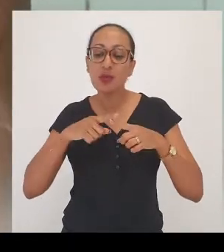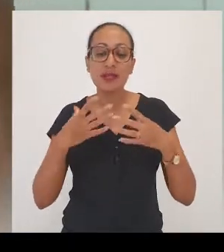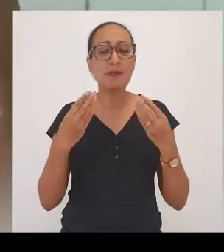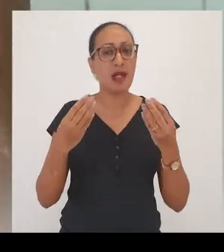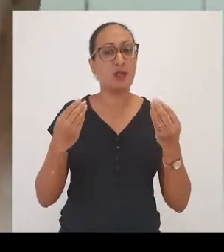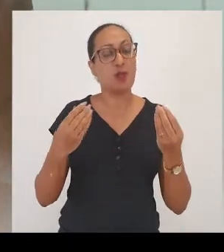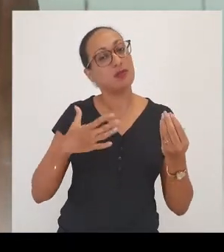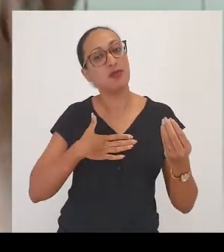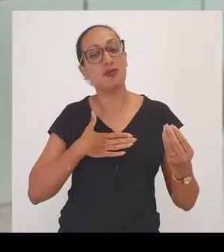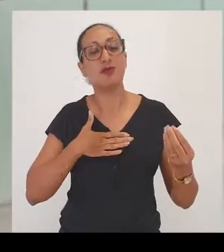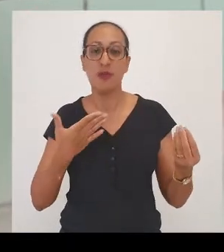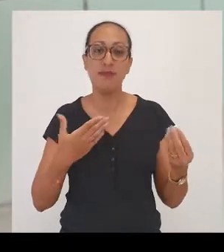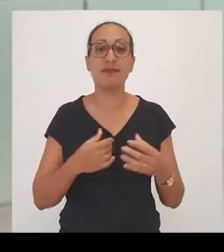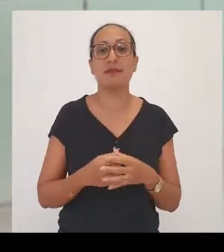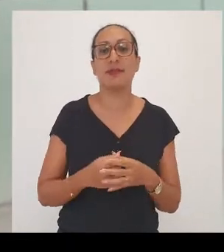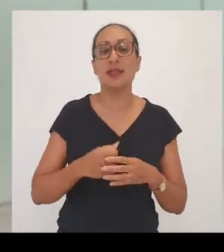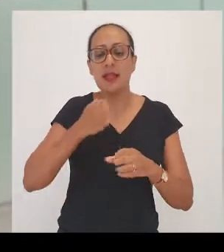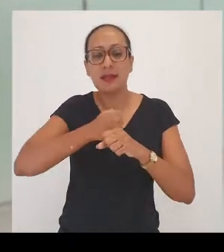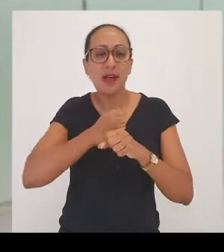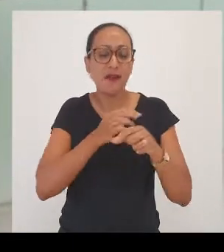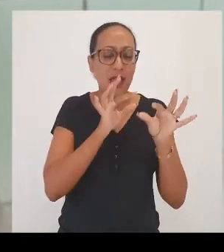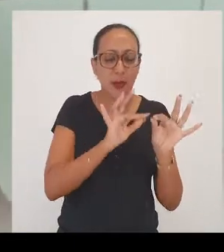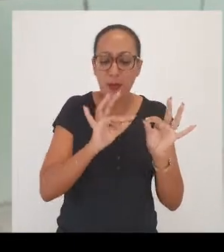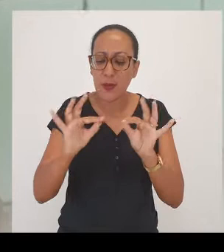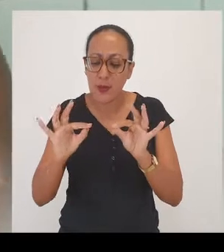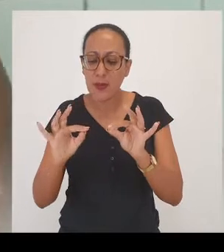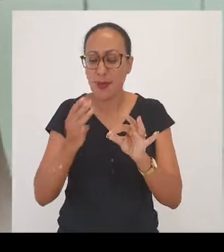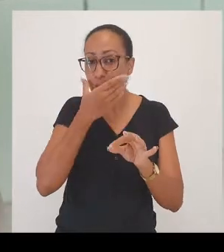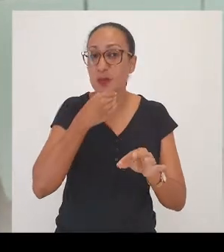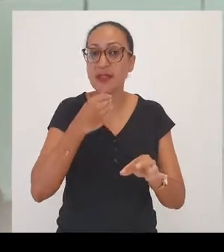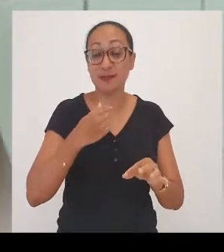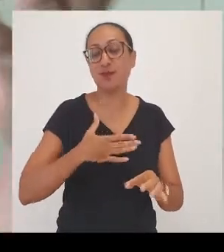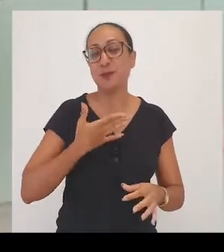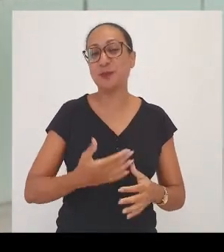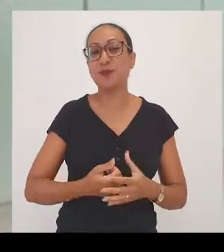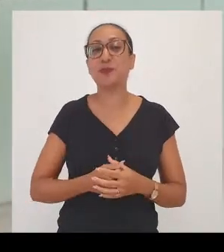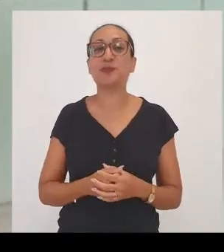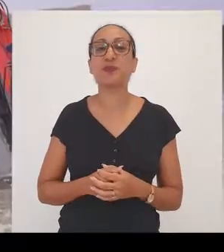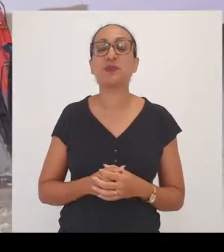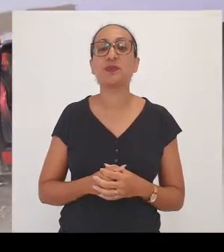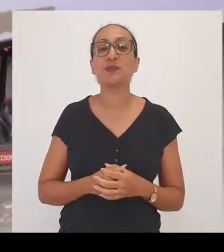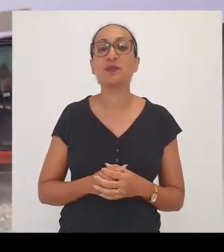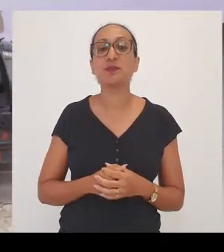est manuel et travailler méticuleusement pour avoir un beau rendu.